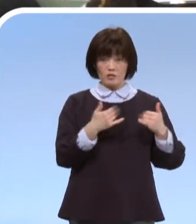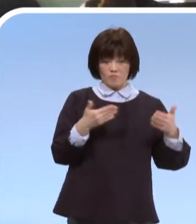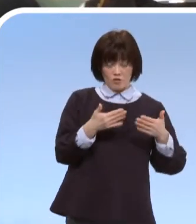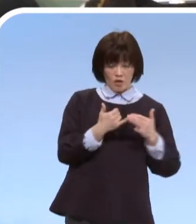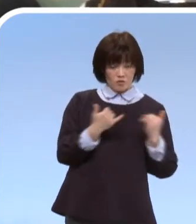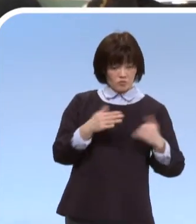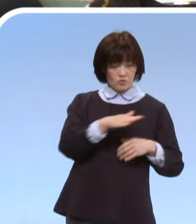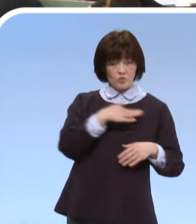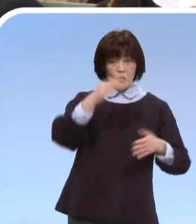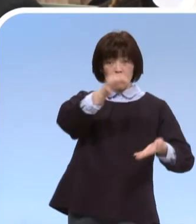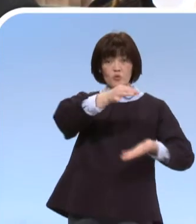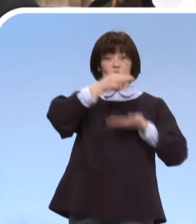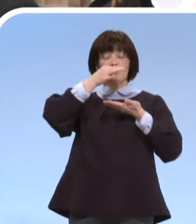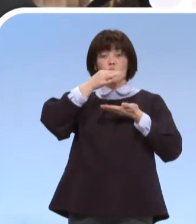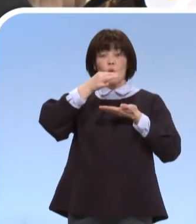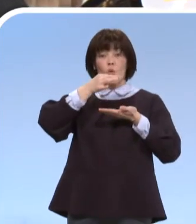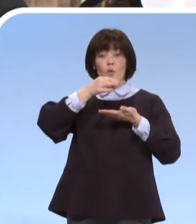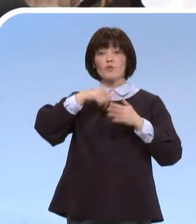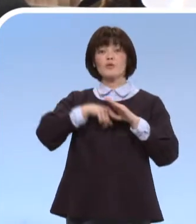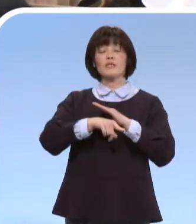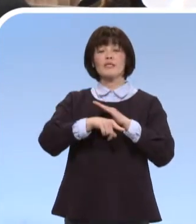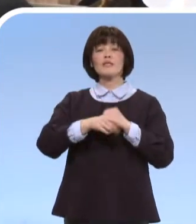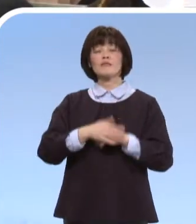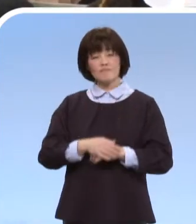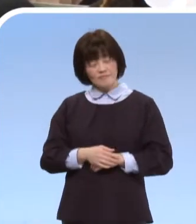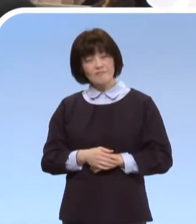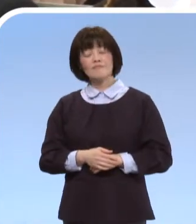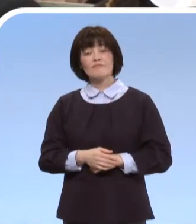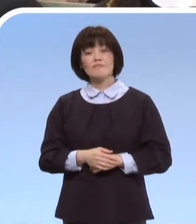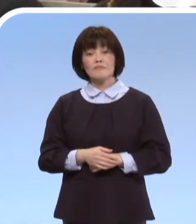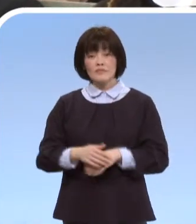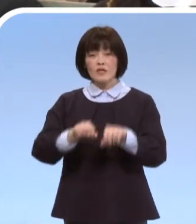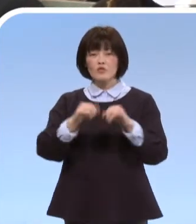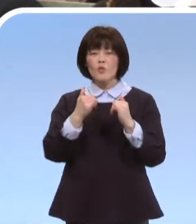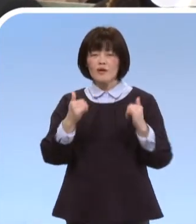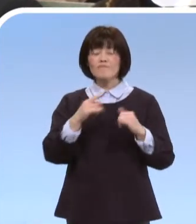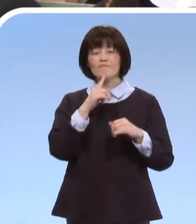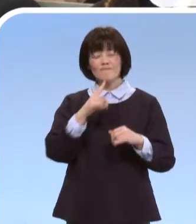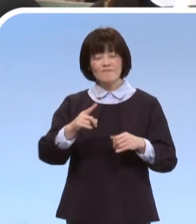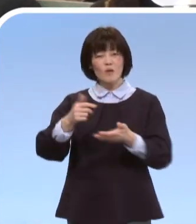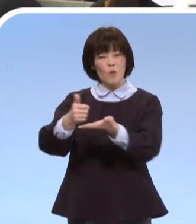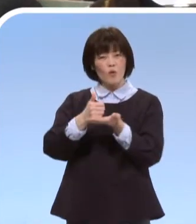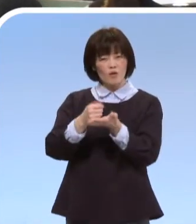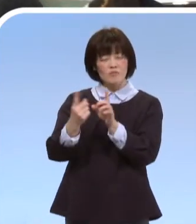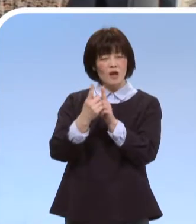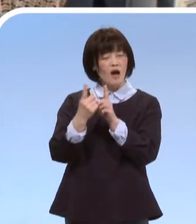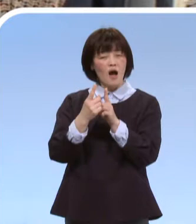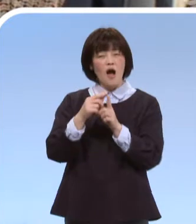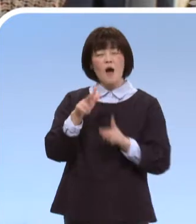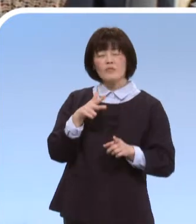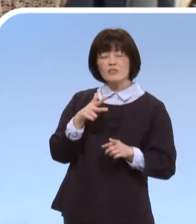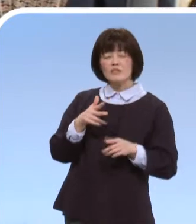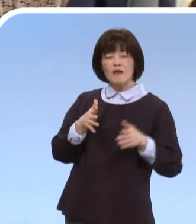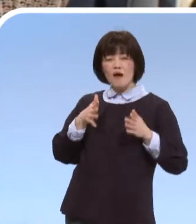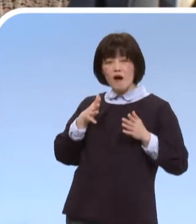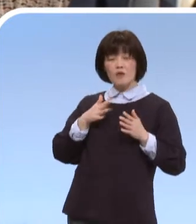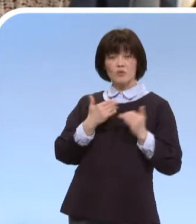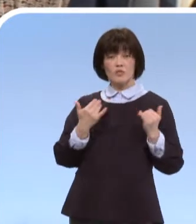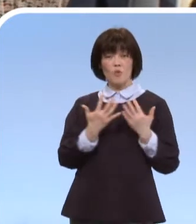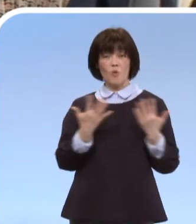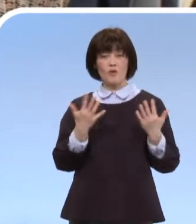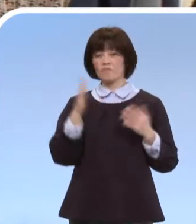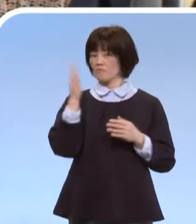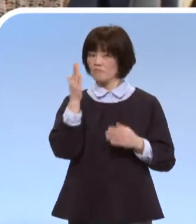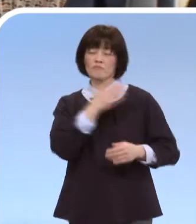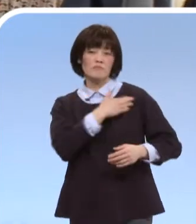ていうことになると、まあ、やりがいもあるし、で接客業も自分ができる、できると思ってない人が多い、そんなことないぞっていうところの幅